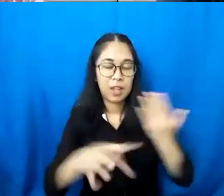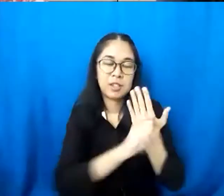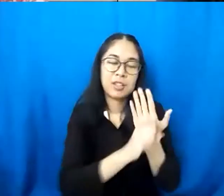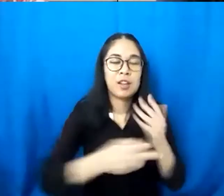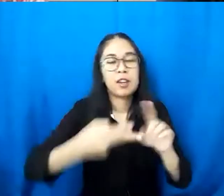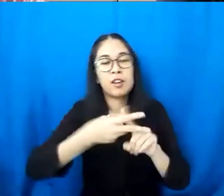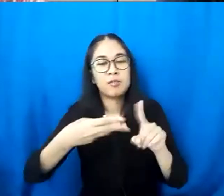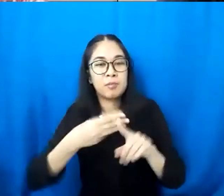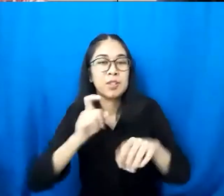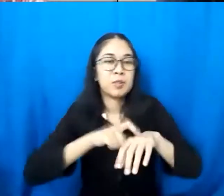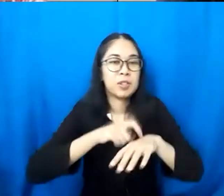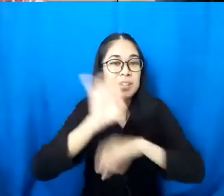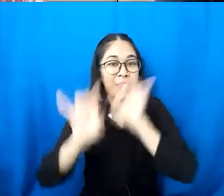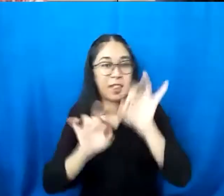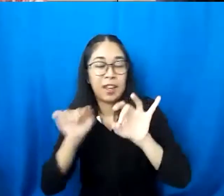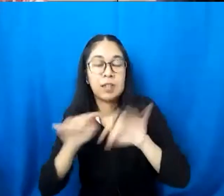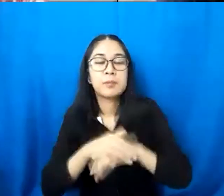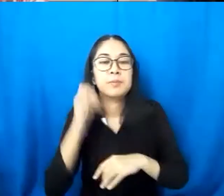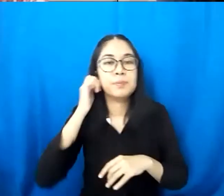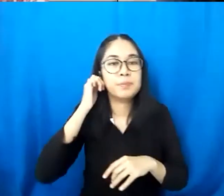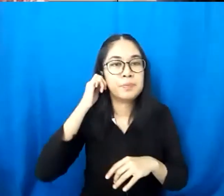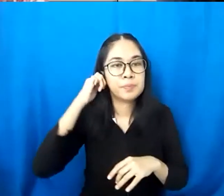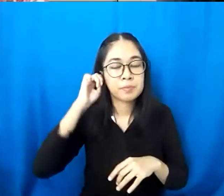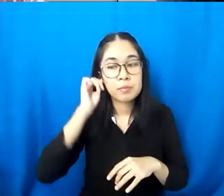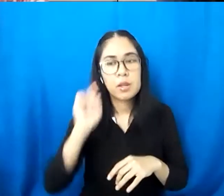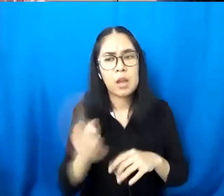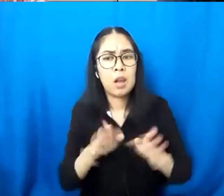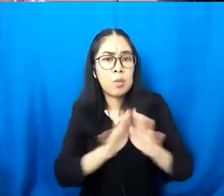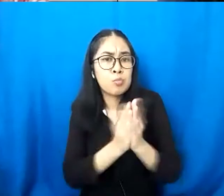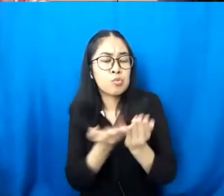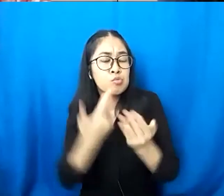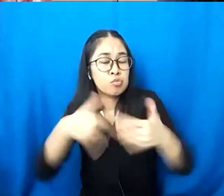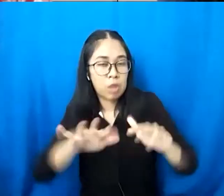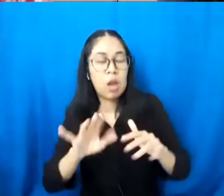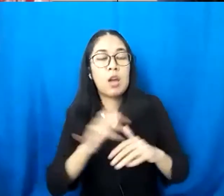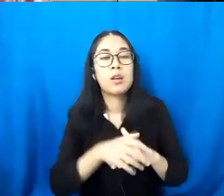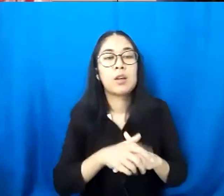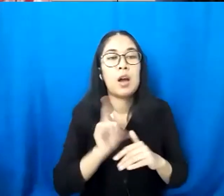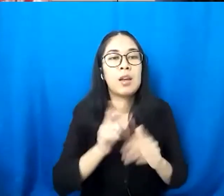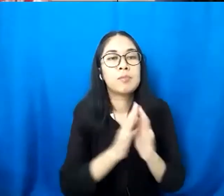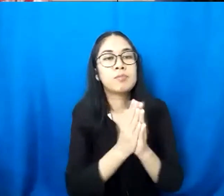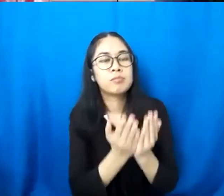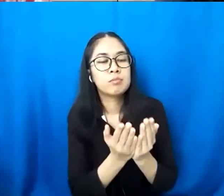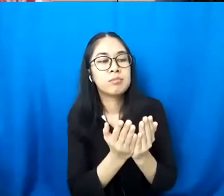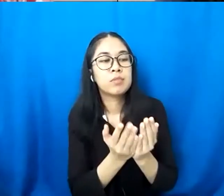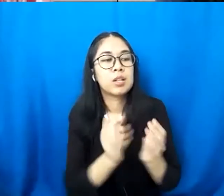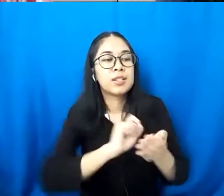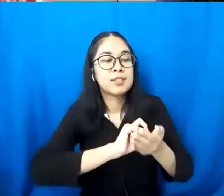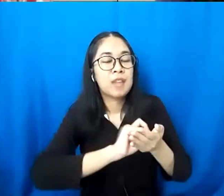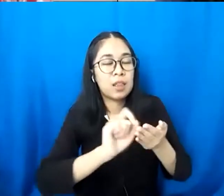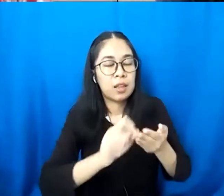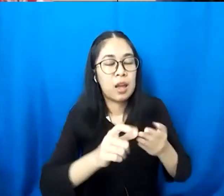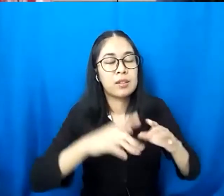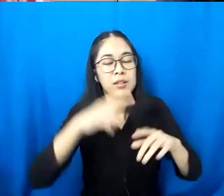salah kita sudah juga menerbitkan buku. Jadi awalnya kita memang menerbitkan buku catatan IASI, isinya